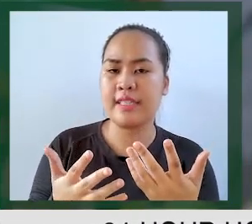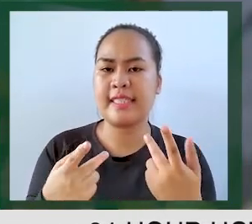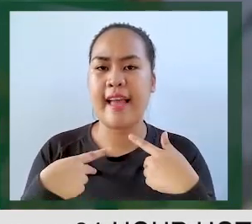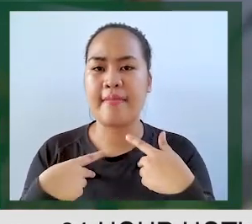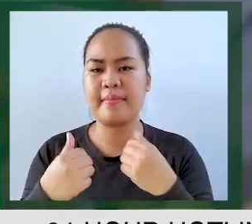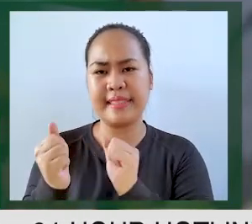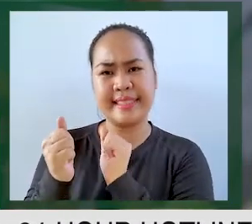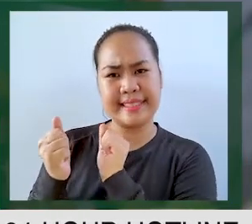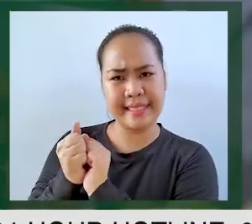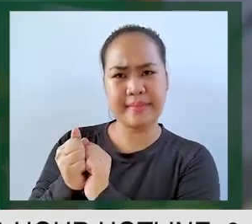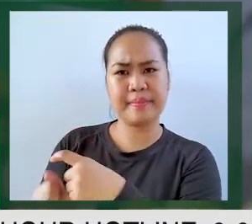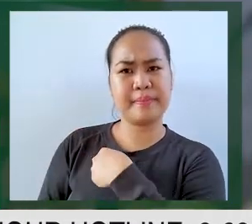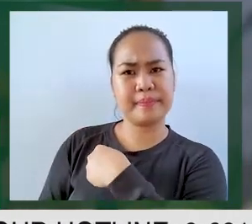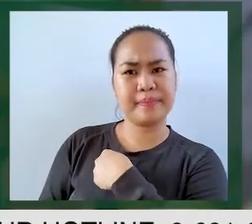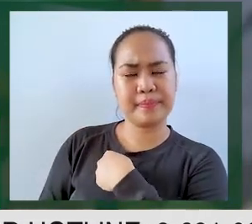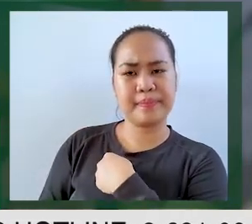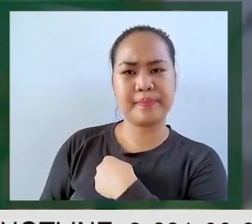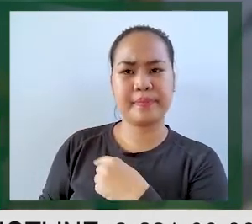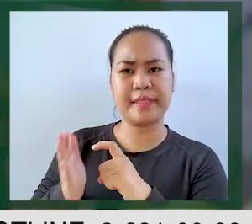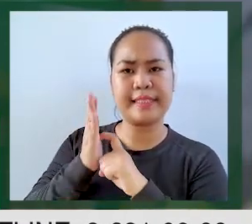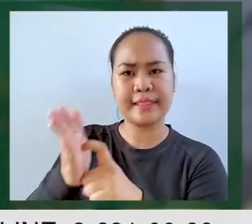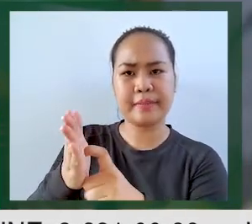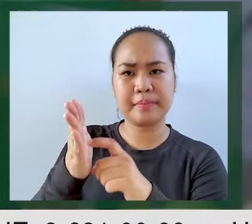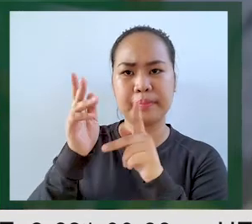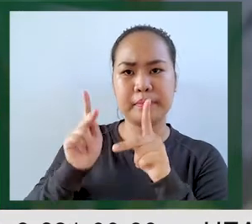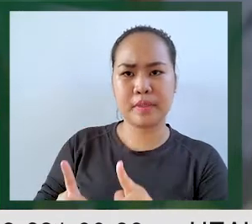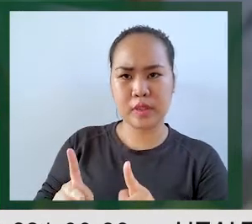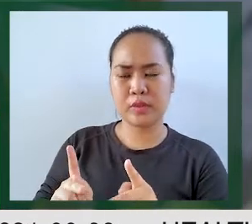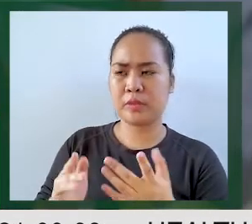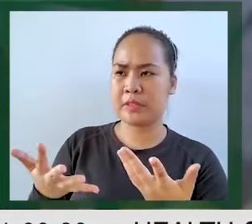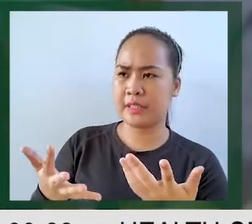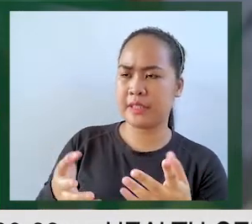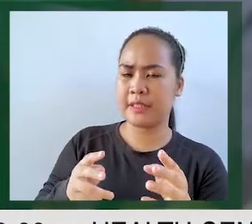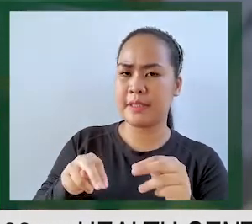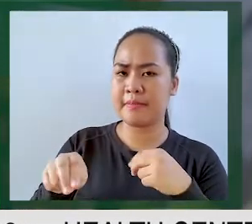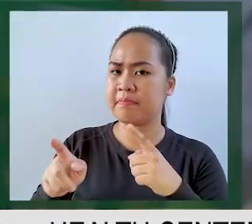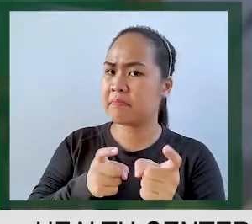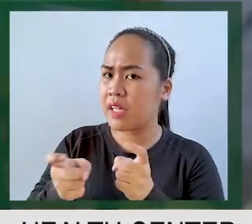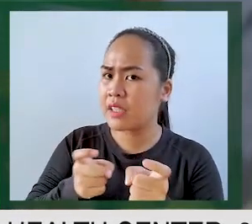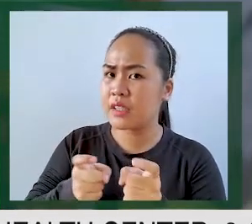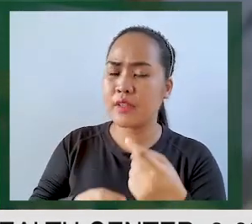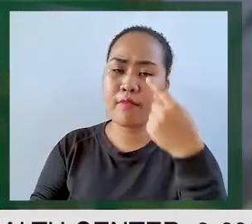kung safe, no, yung workplace, no. Sa mga restaurants,